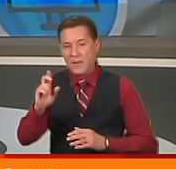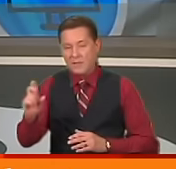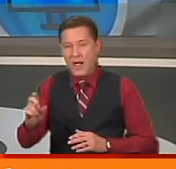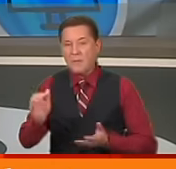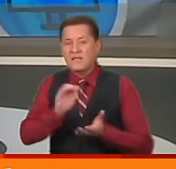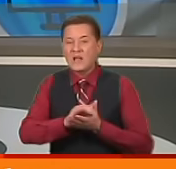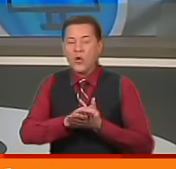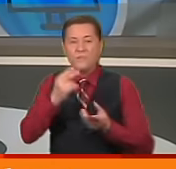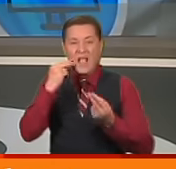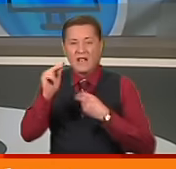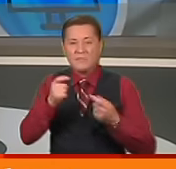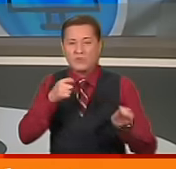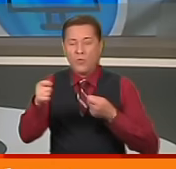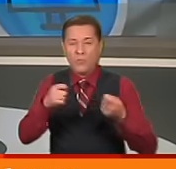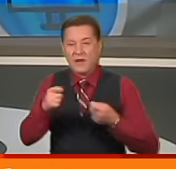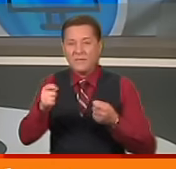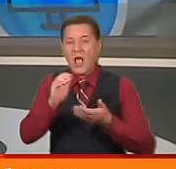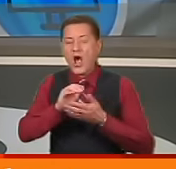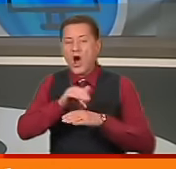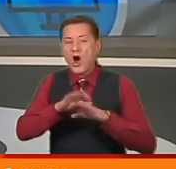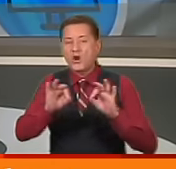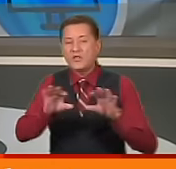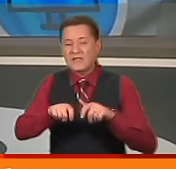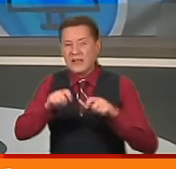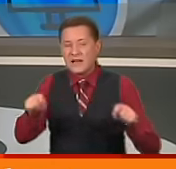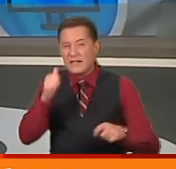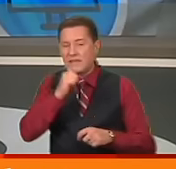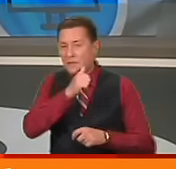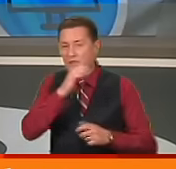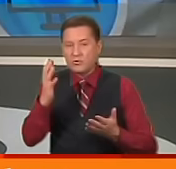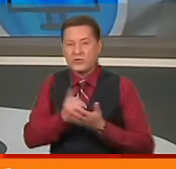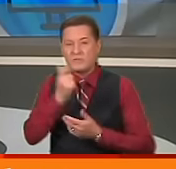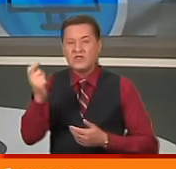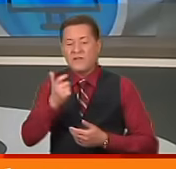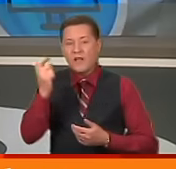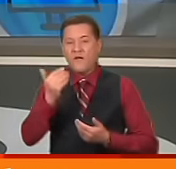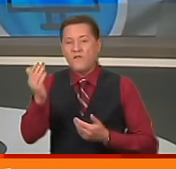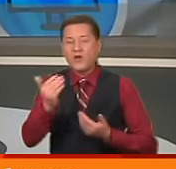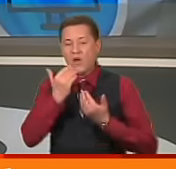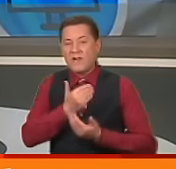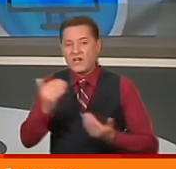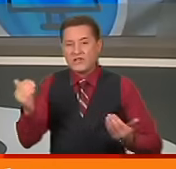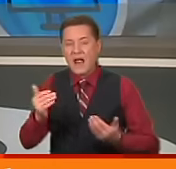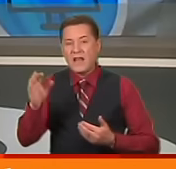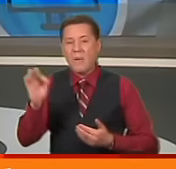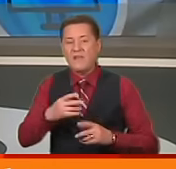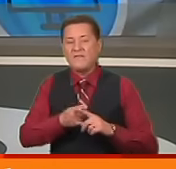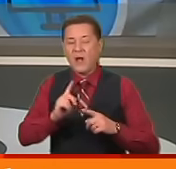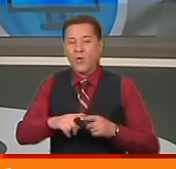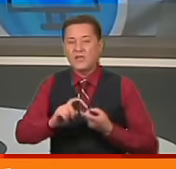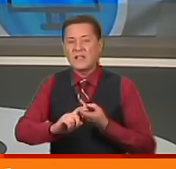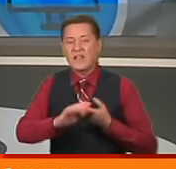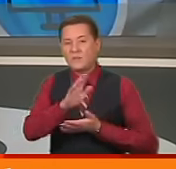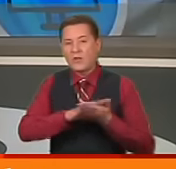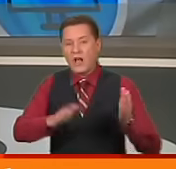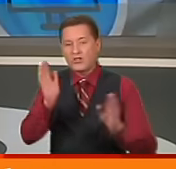з найліпшими управителями і розкрили таємниці успішного господарювання. І ось вирішальна мить, від якої залежить подальша доля